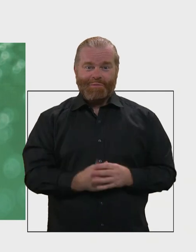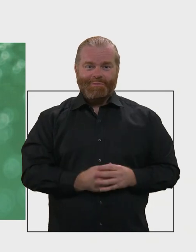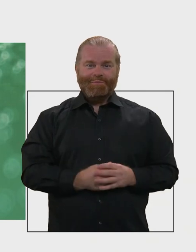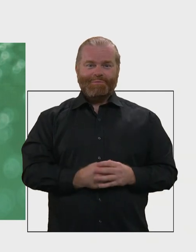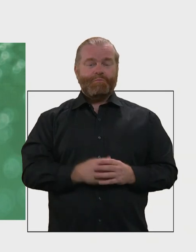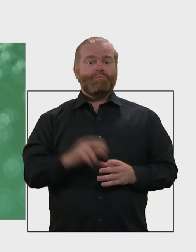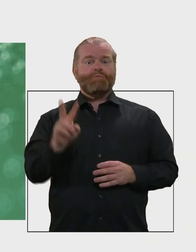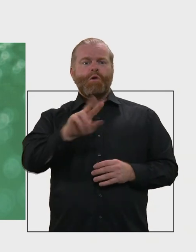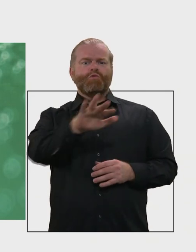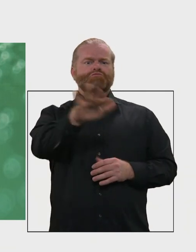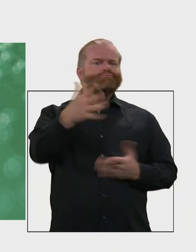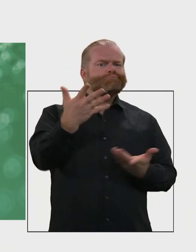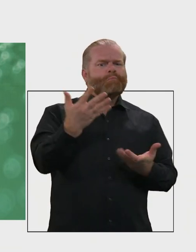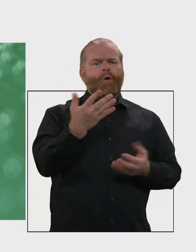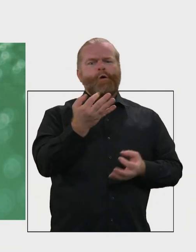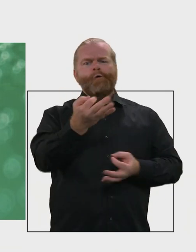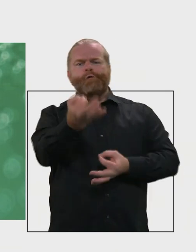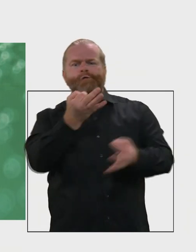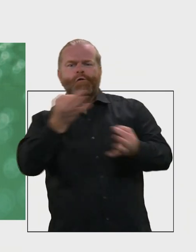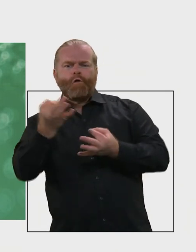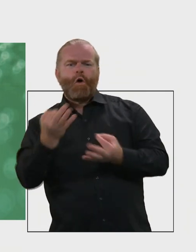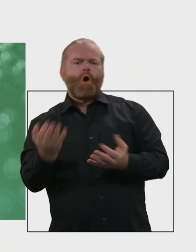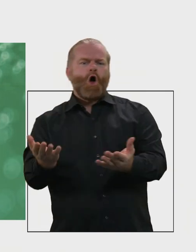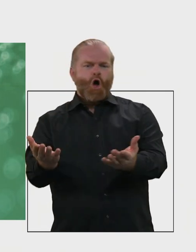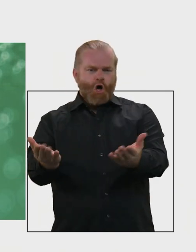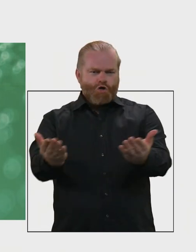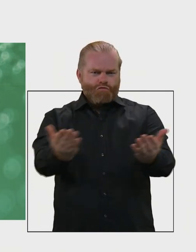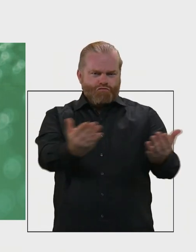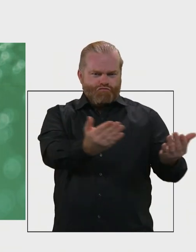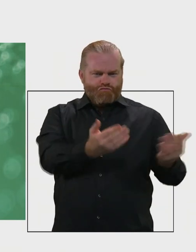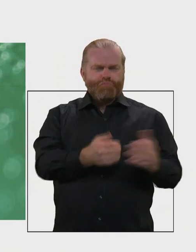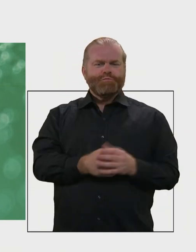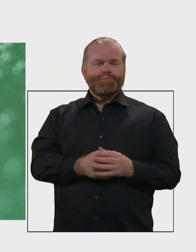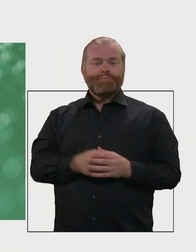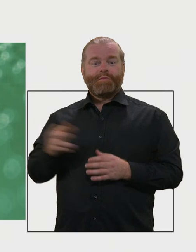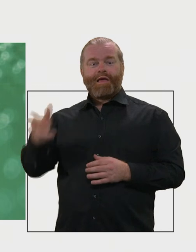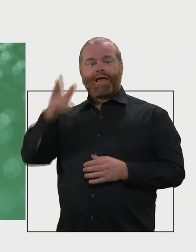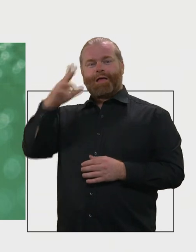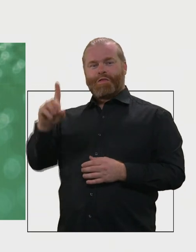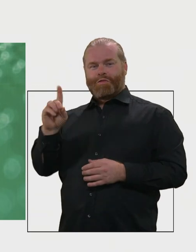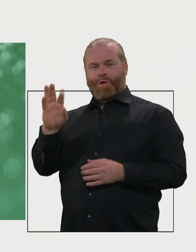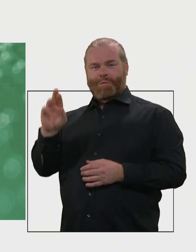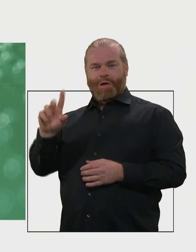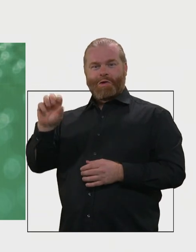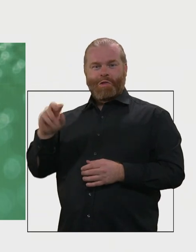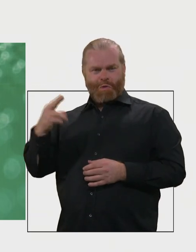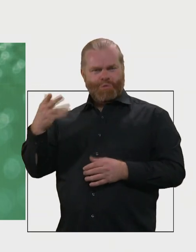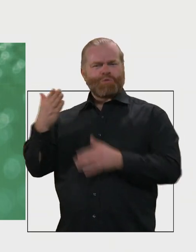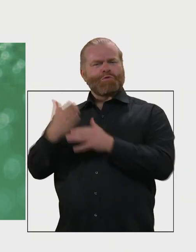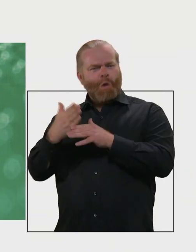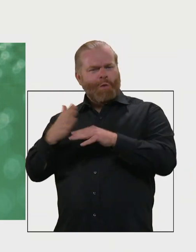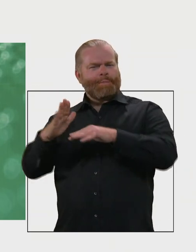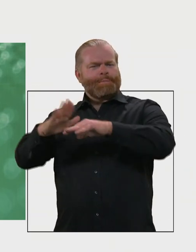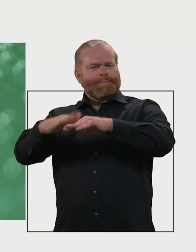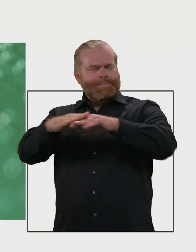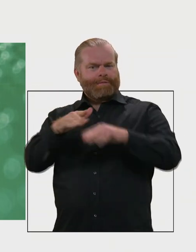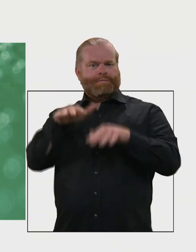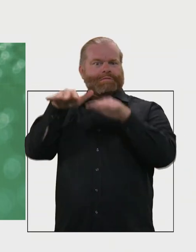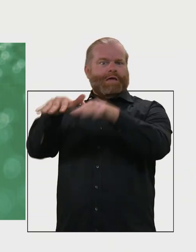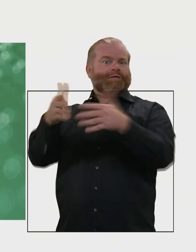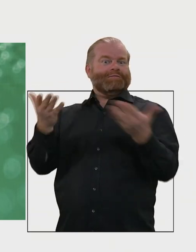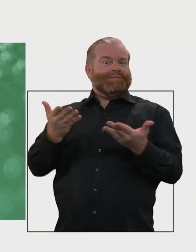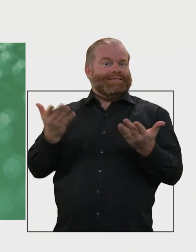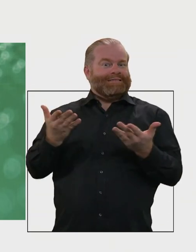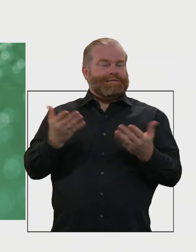angesprochen, beziehungsweise Herr Dogalo hat es angesprochen, es gibt dieses besondere Buch, was wir euch heute vorstellen wollen. Und da gibt es auch ganz